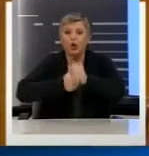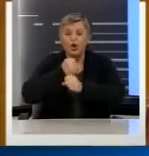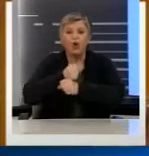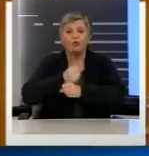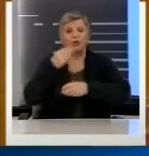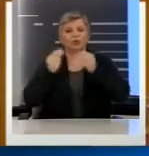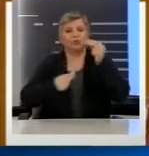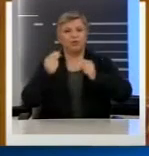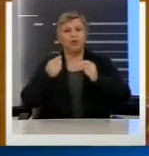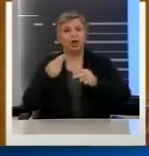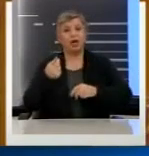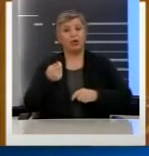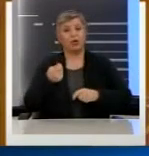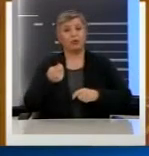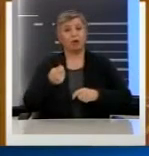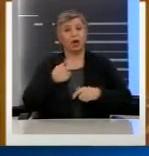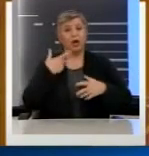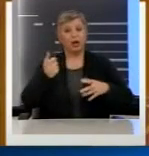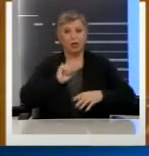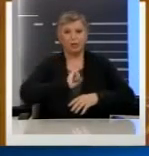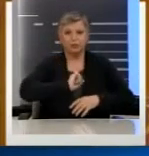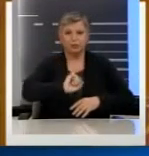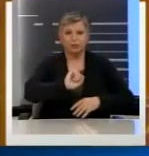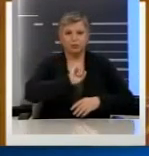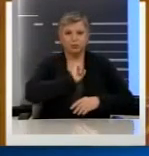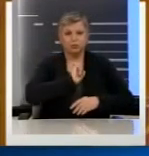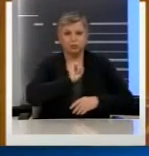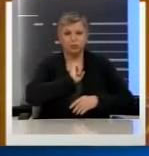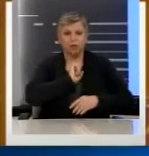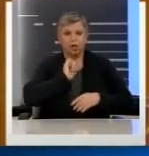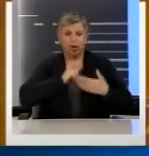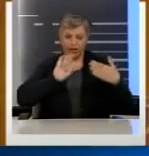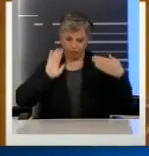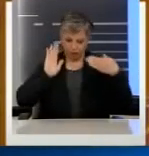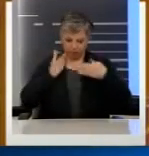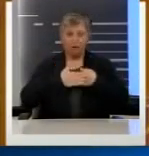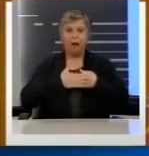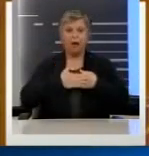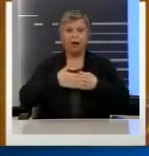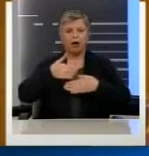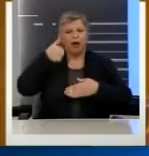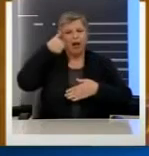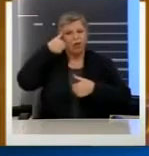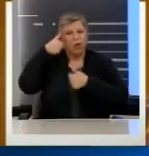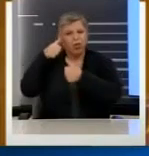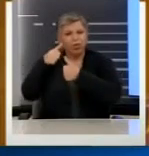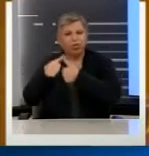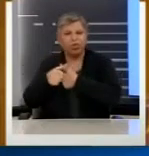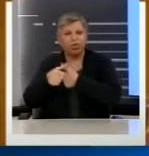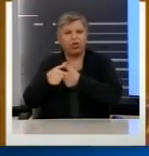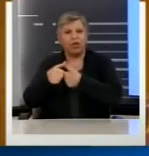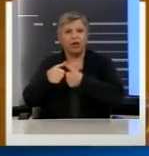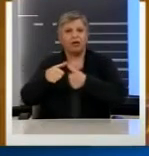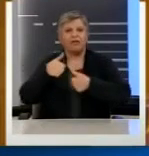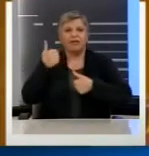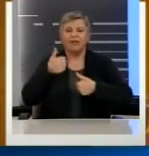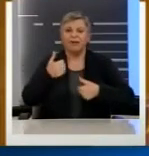κόσμος, μια φοβισμένη κοινωνία κλεισμένη σε στερεότυπα, κλεισμένη σε